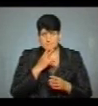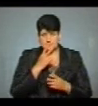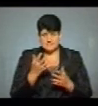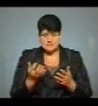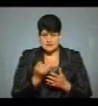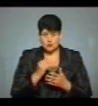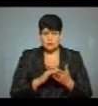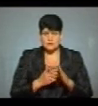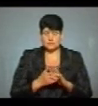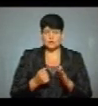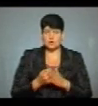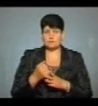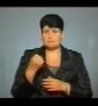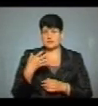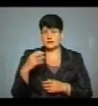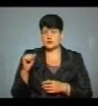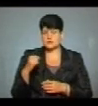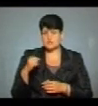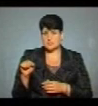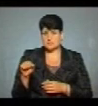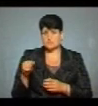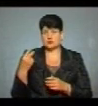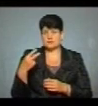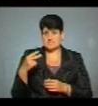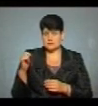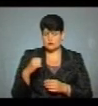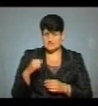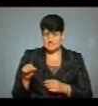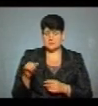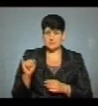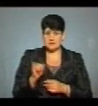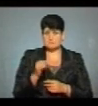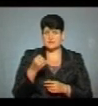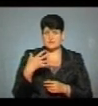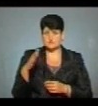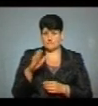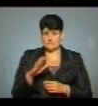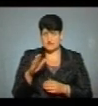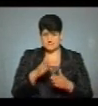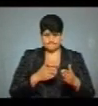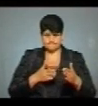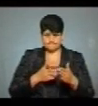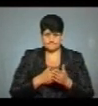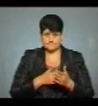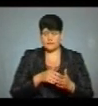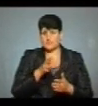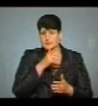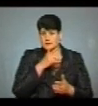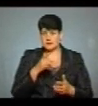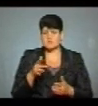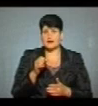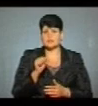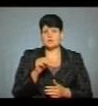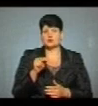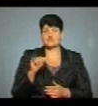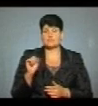знахідок та обставин до 15 серпня, до 20 серпня та 15 вересня, це граничні терміни, які пан Андрій Чумак назвав